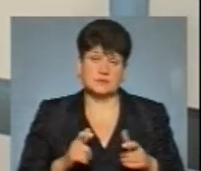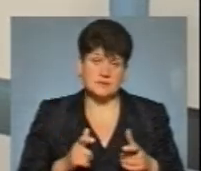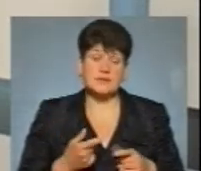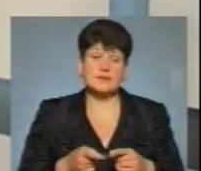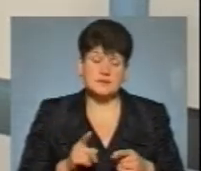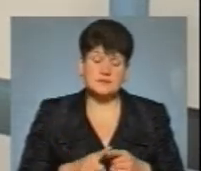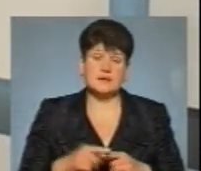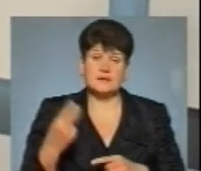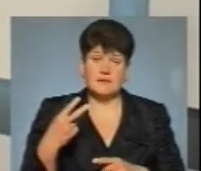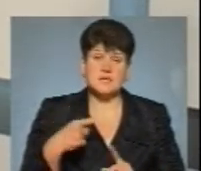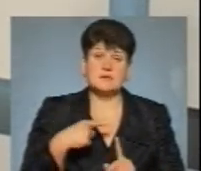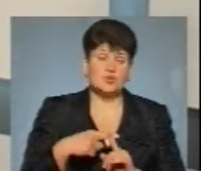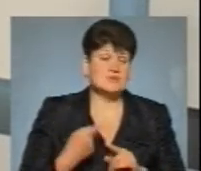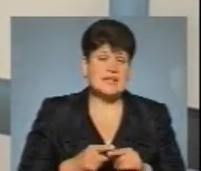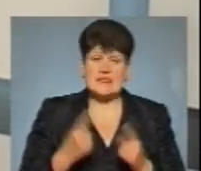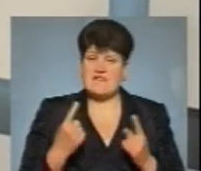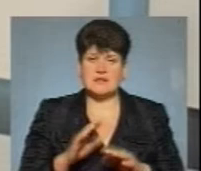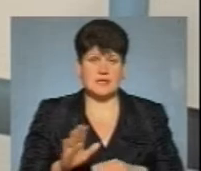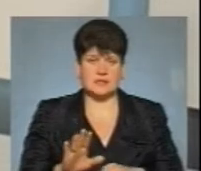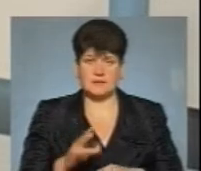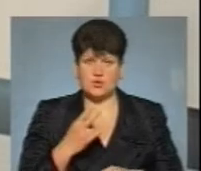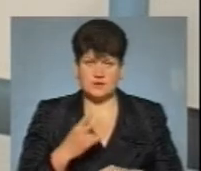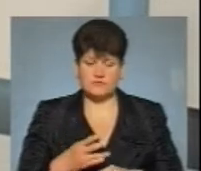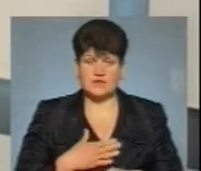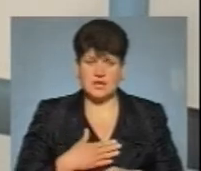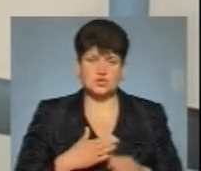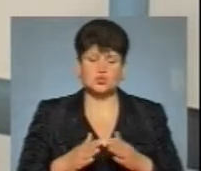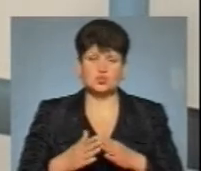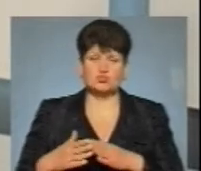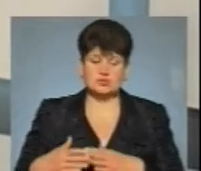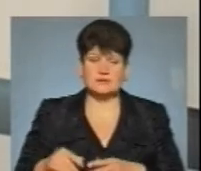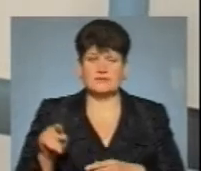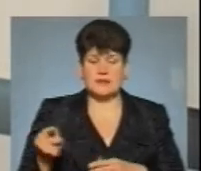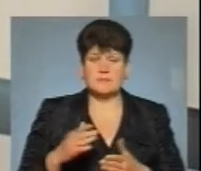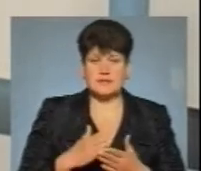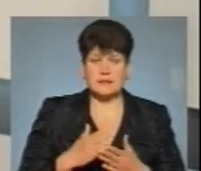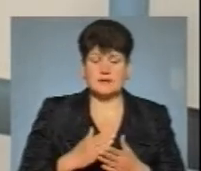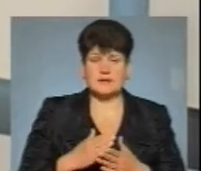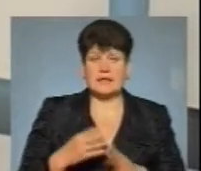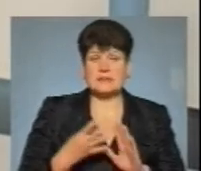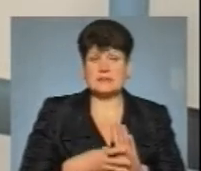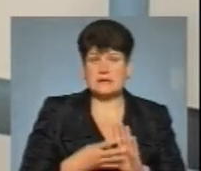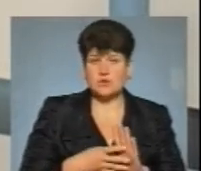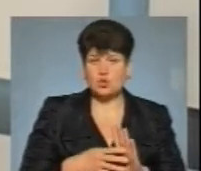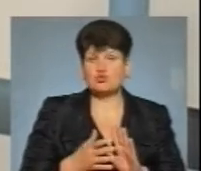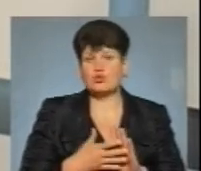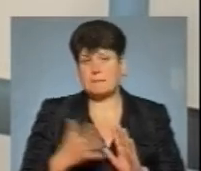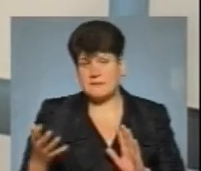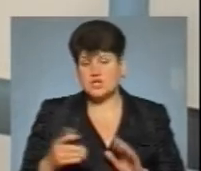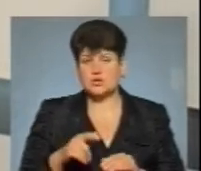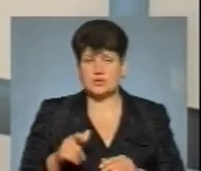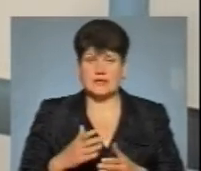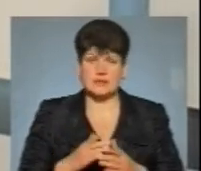20+, це ще невеликий показник, тому що, я кажу, в наших сусідах там є і буває 90 і більше людей, які